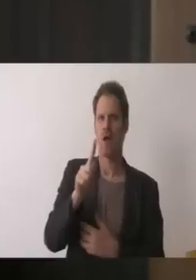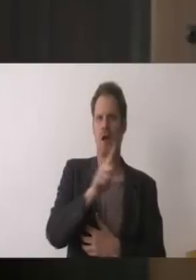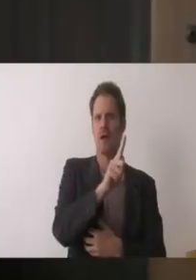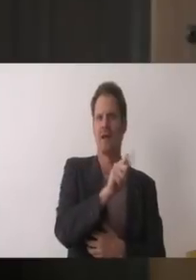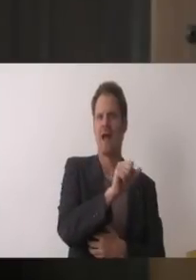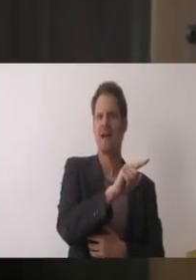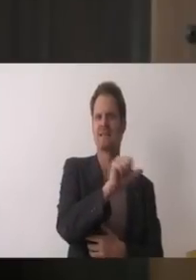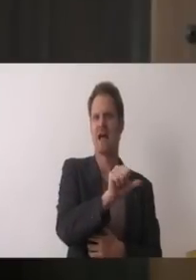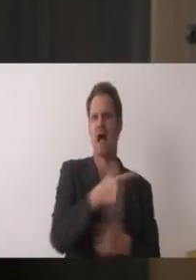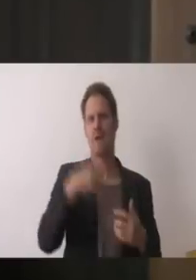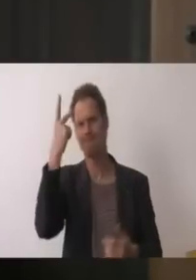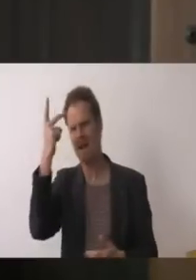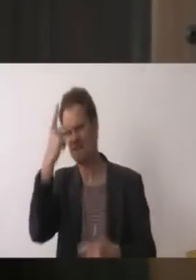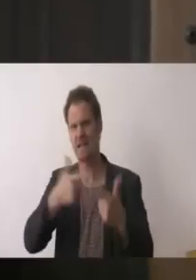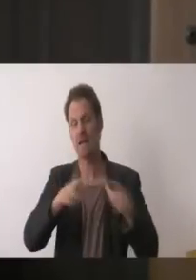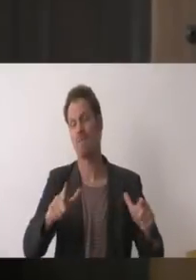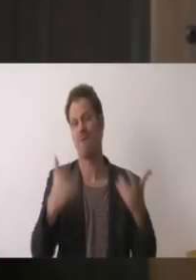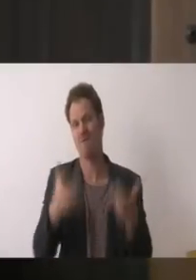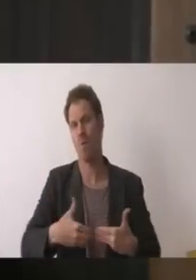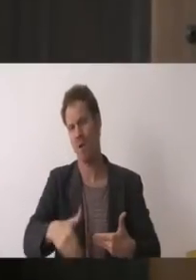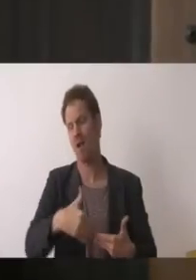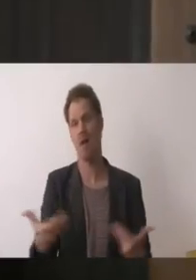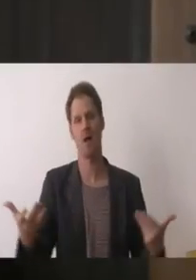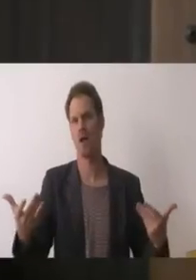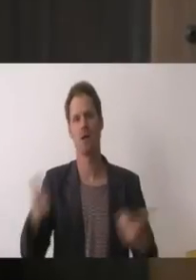Et j'ai hâte que Gaza et la Palestine soient libres